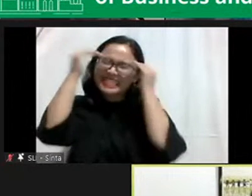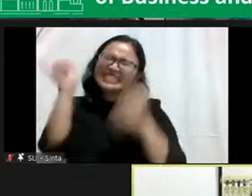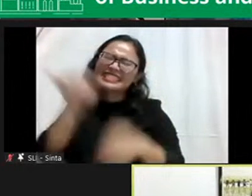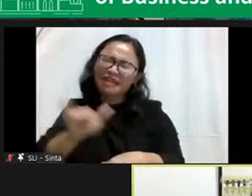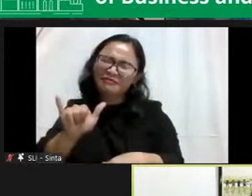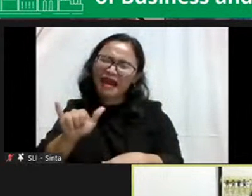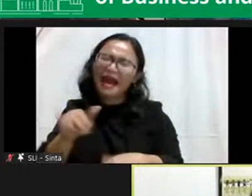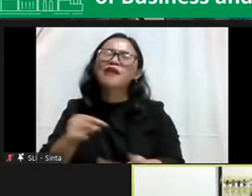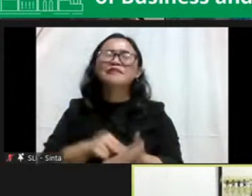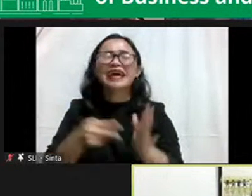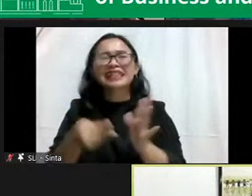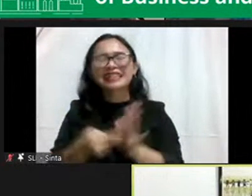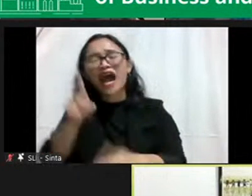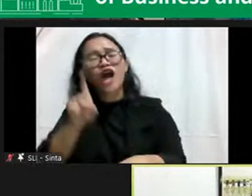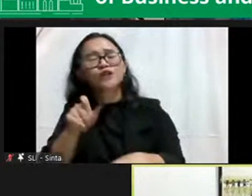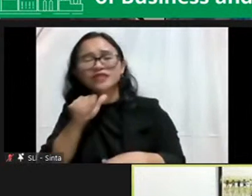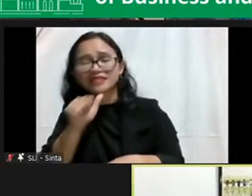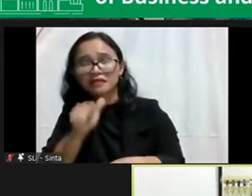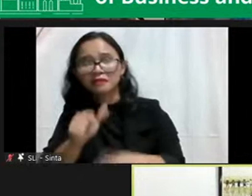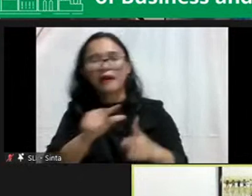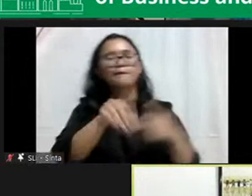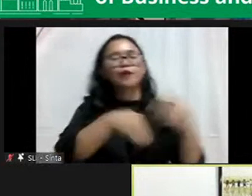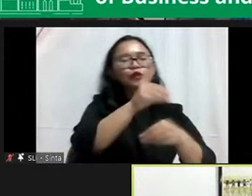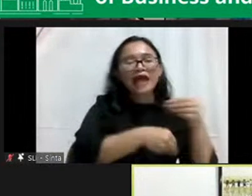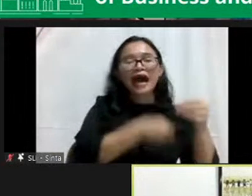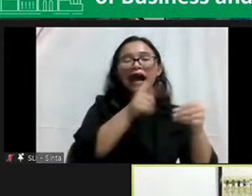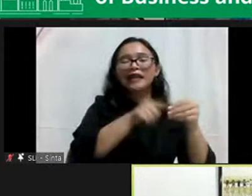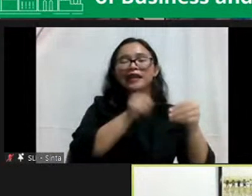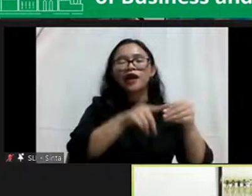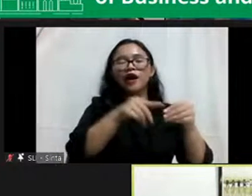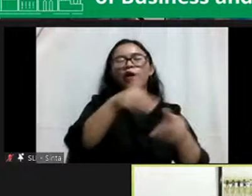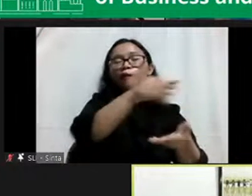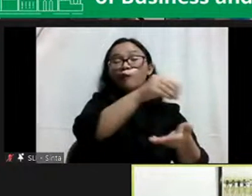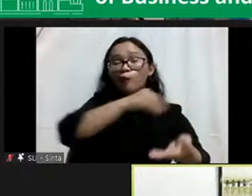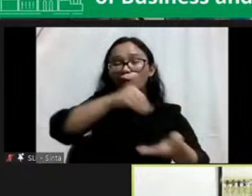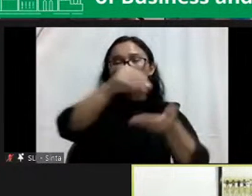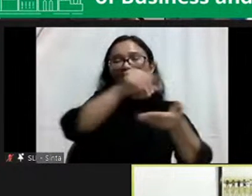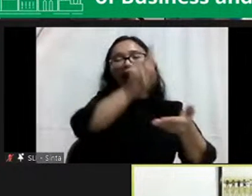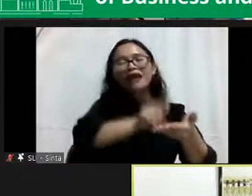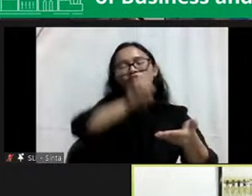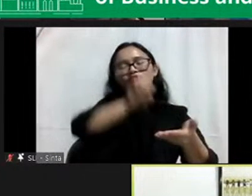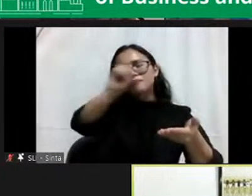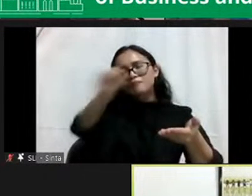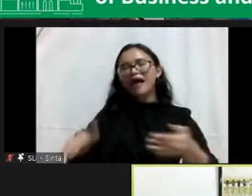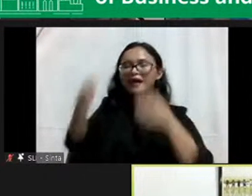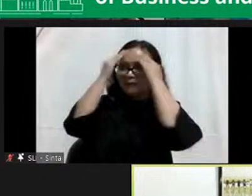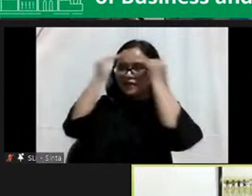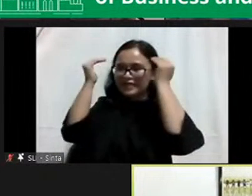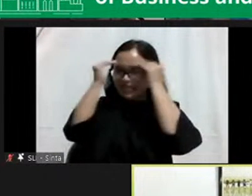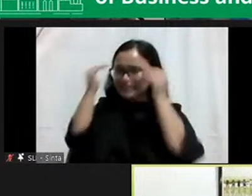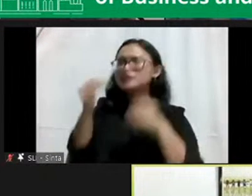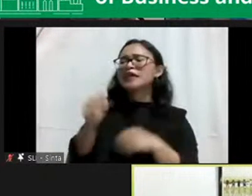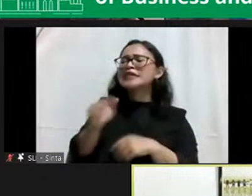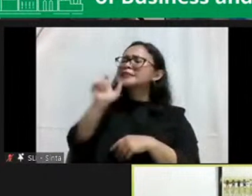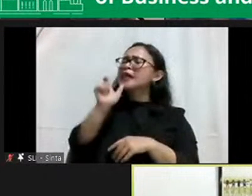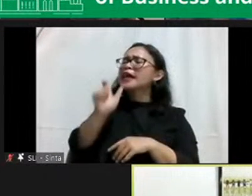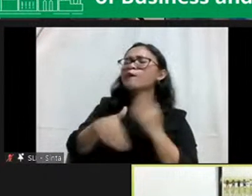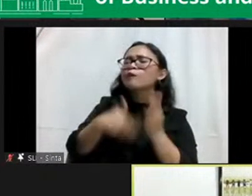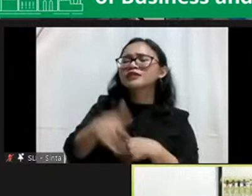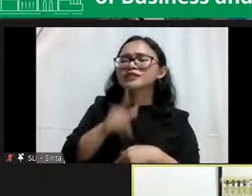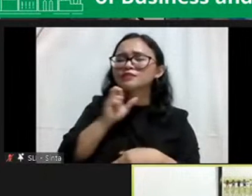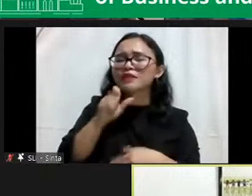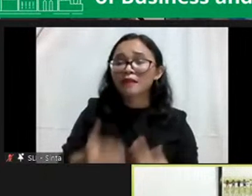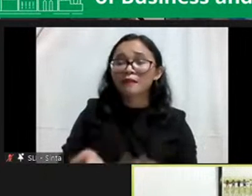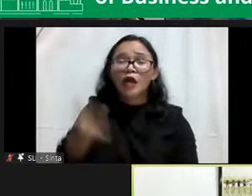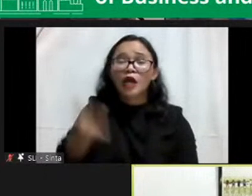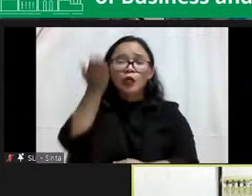jawab perusahaan misalnya kayak pestisida pupo itu untuk memberikan informasi mengenai tata cara sebetulnya dulu ada satu studi yang dilakukan